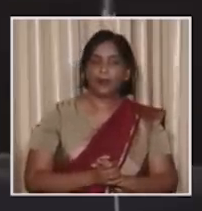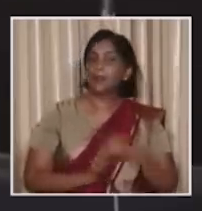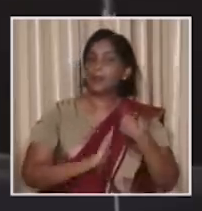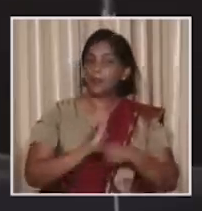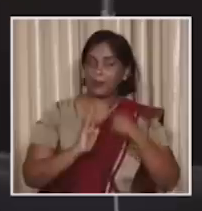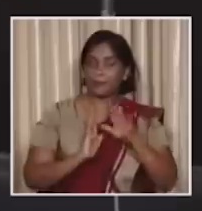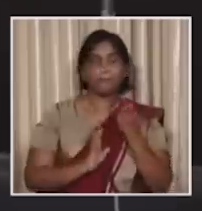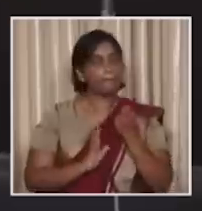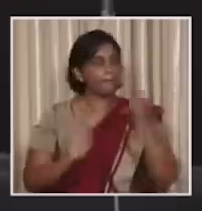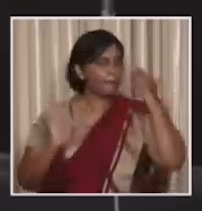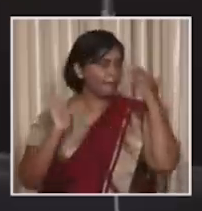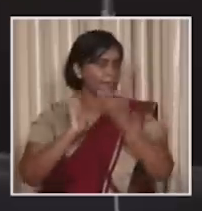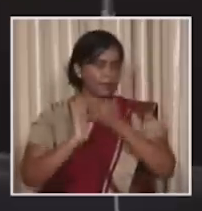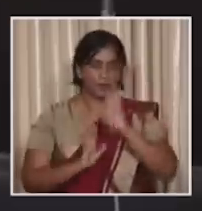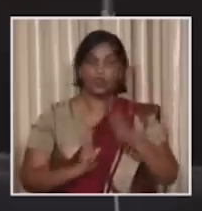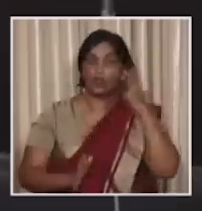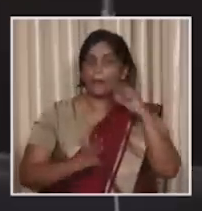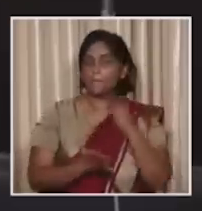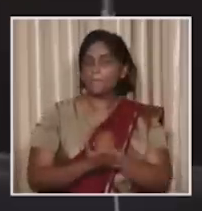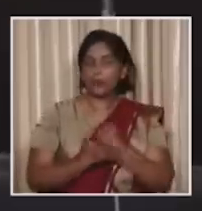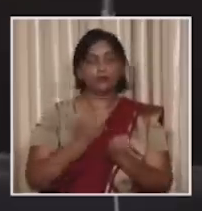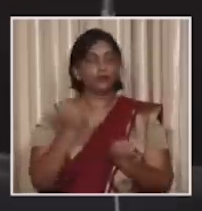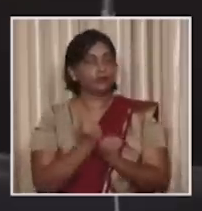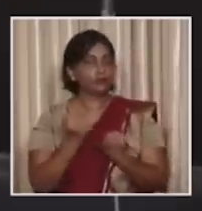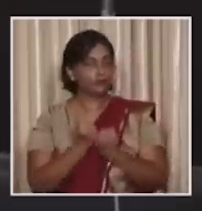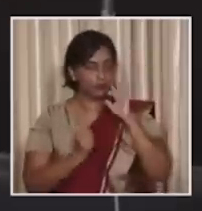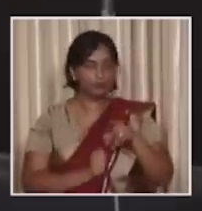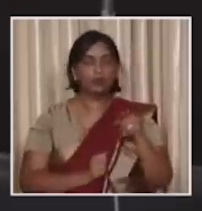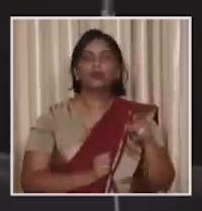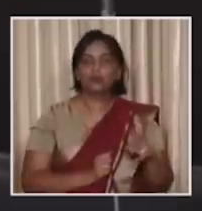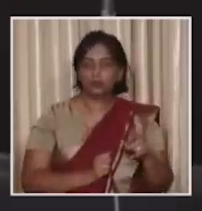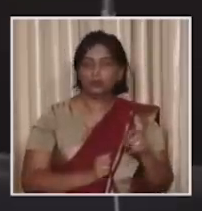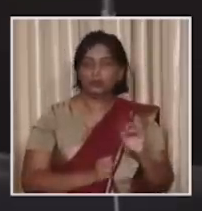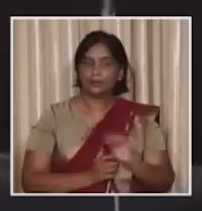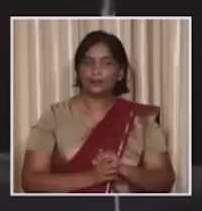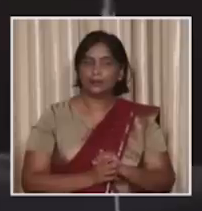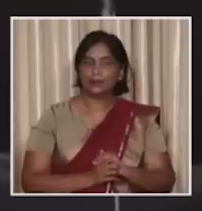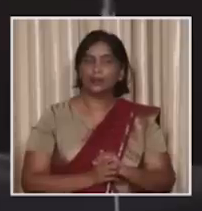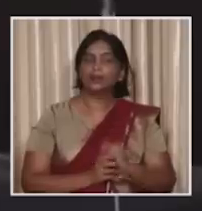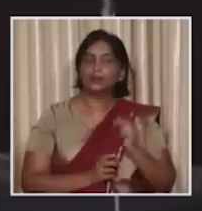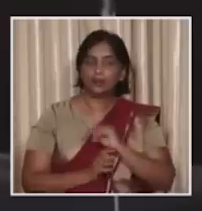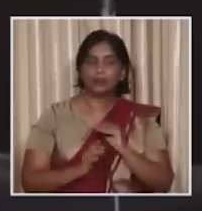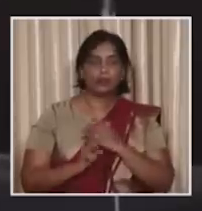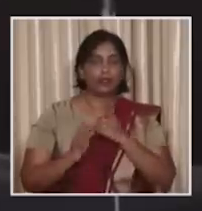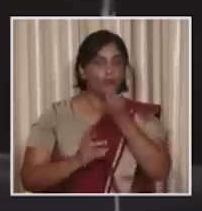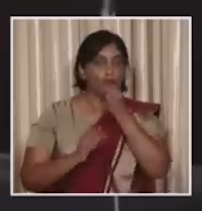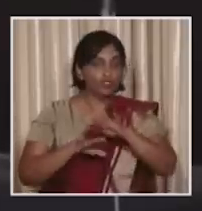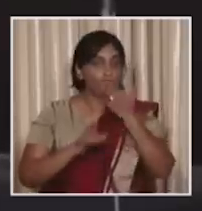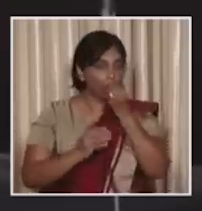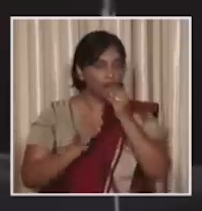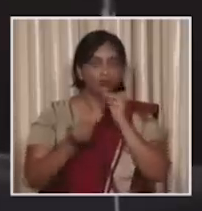රටේ පවතින මුල්‍ය තත්ත්වයේ හේතුවෙන් ලෝක බැංකු ආධාර ක්‍රමයට ඇතේ සර්ක් අරමුදල මගින් පාසල් පෝෂණ